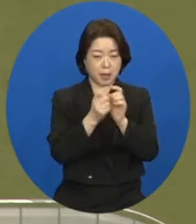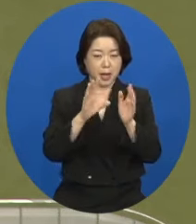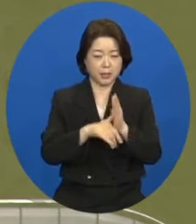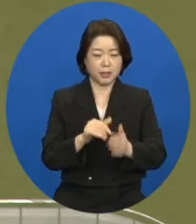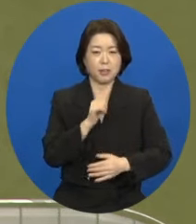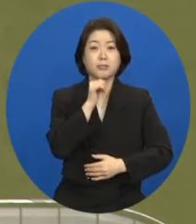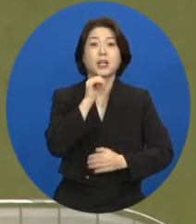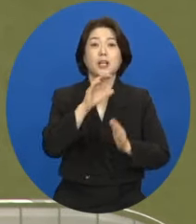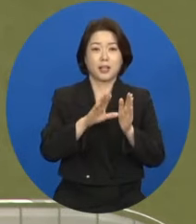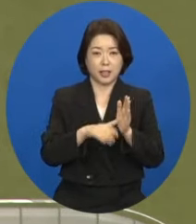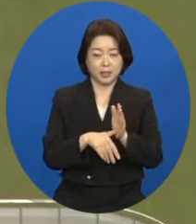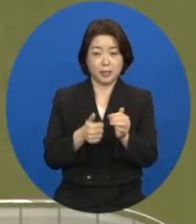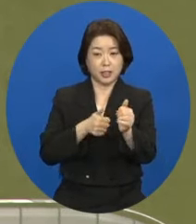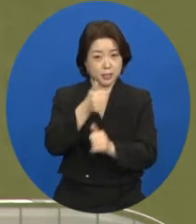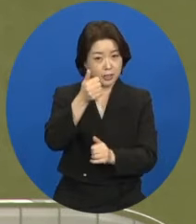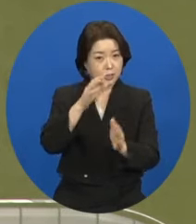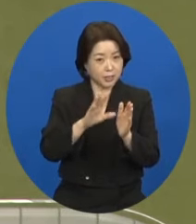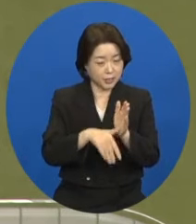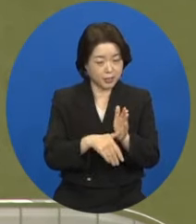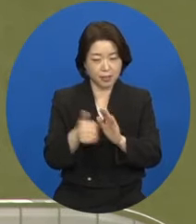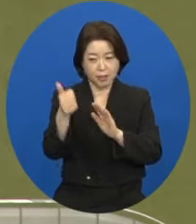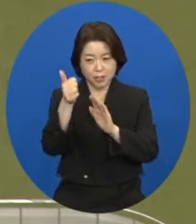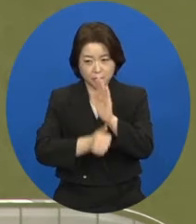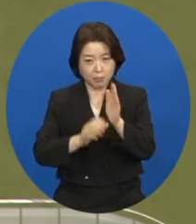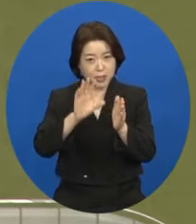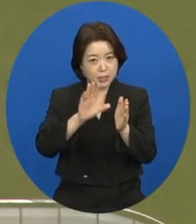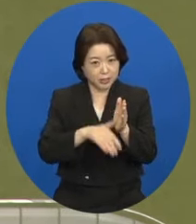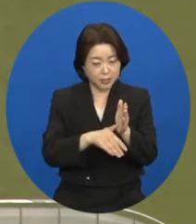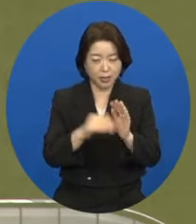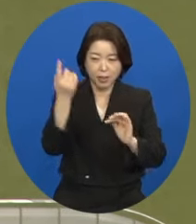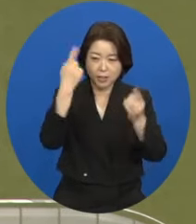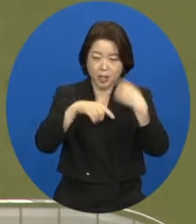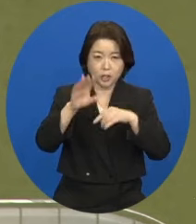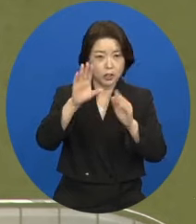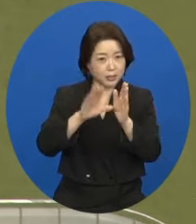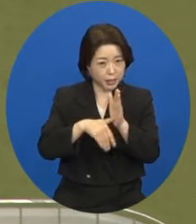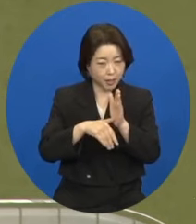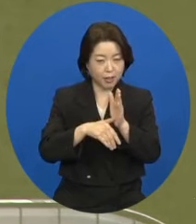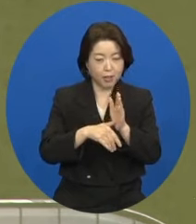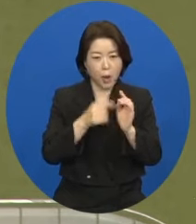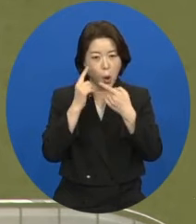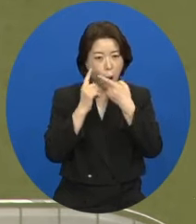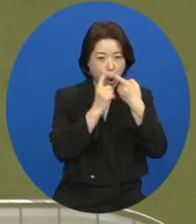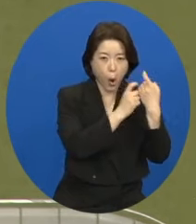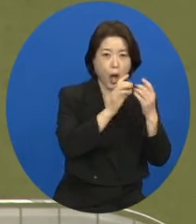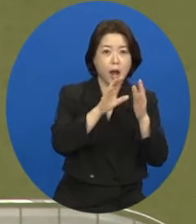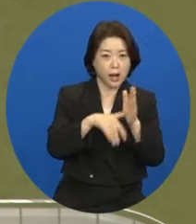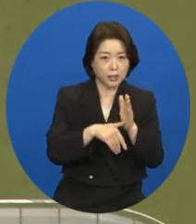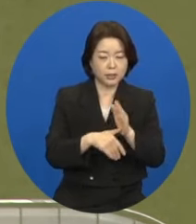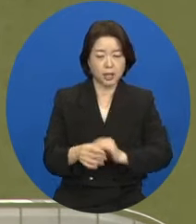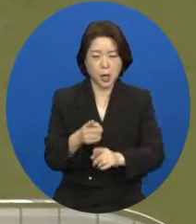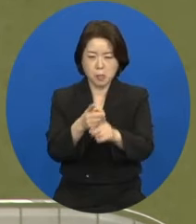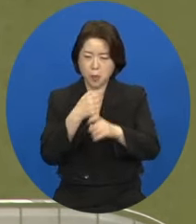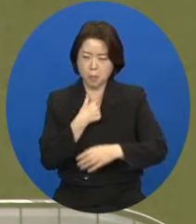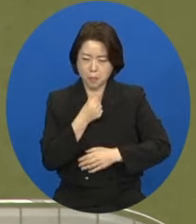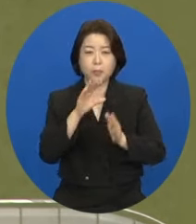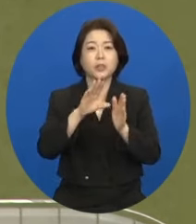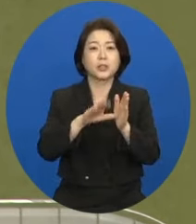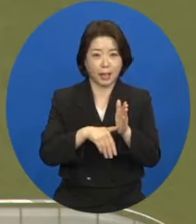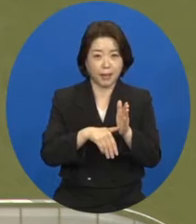때, 승리했을 때, 실패했을 때, 상처받았을 때, 유혹당할 때, 복수하고 싶을